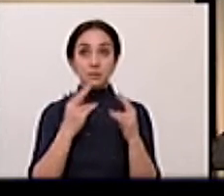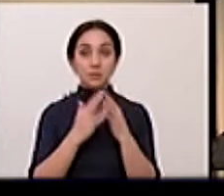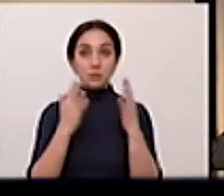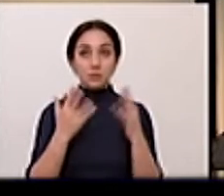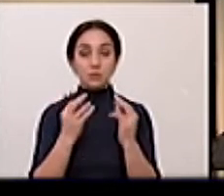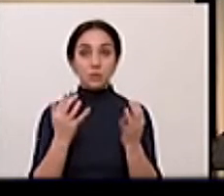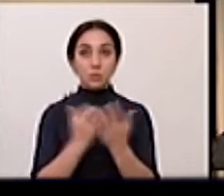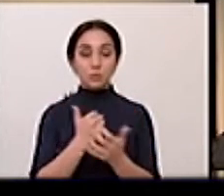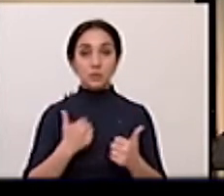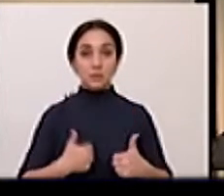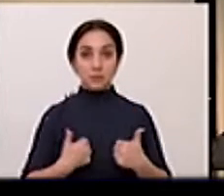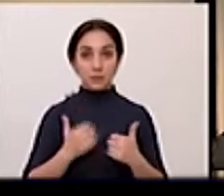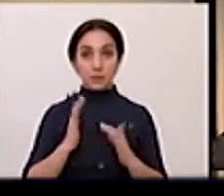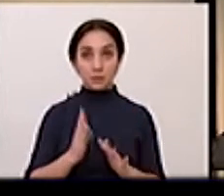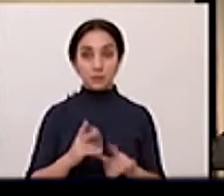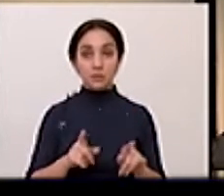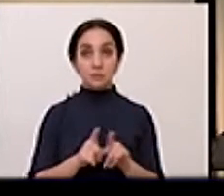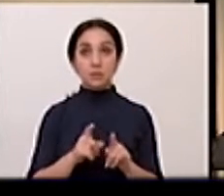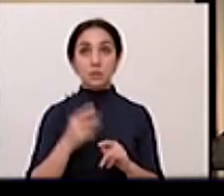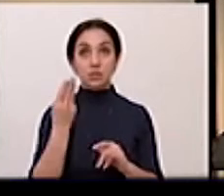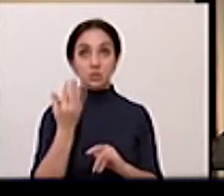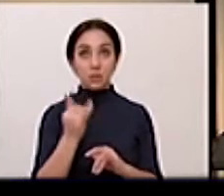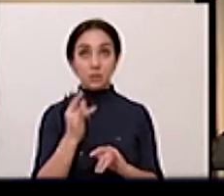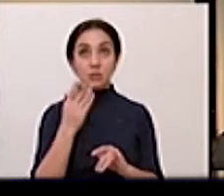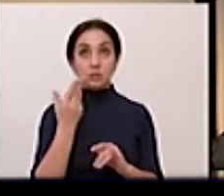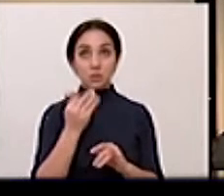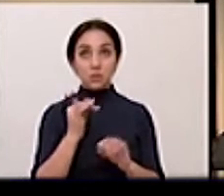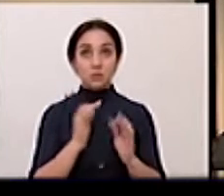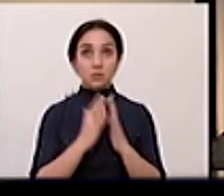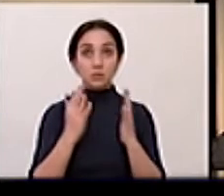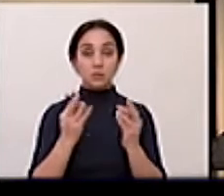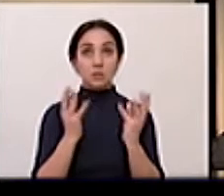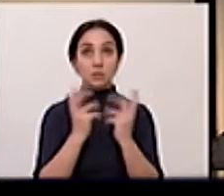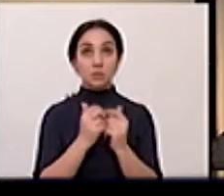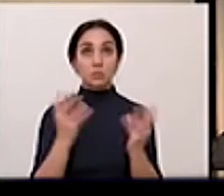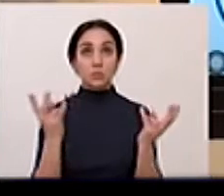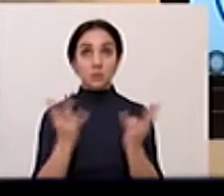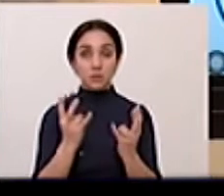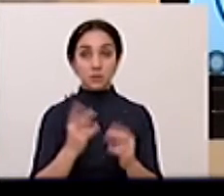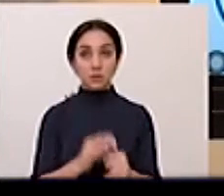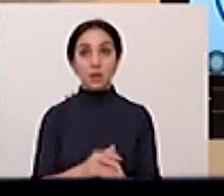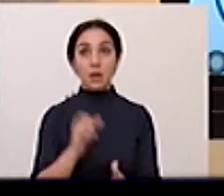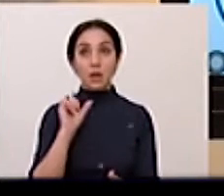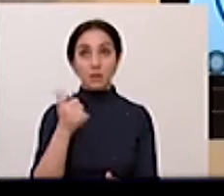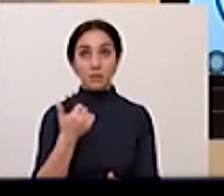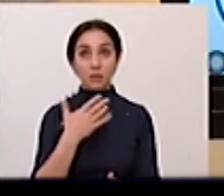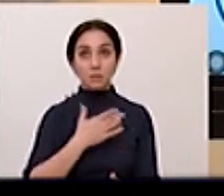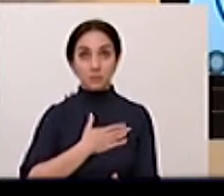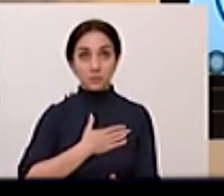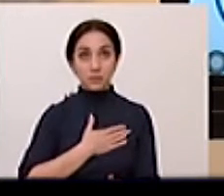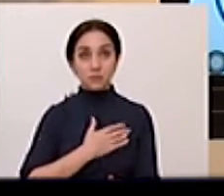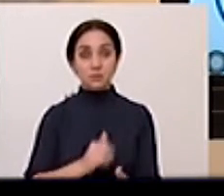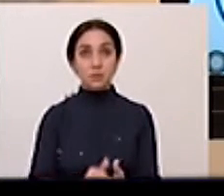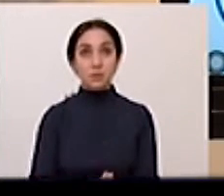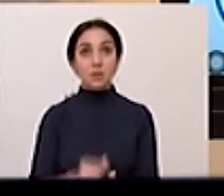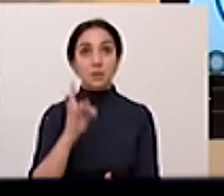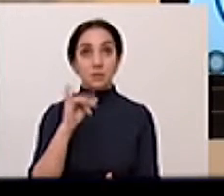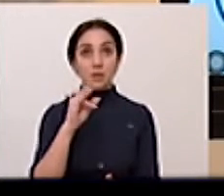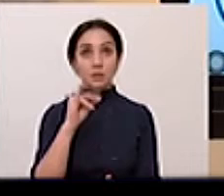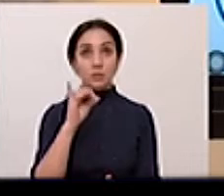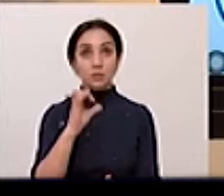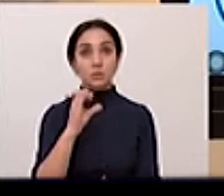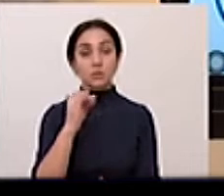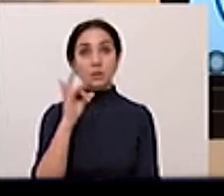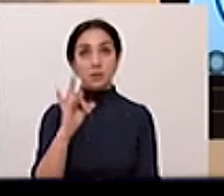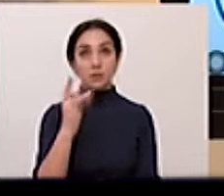topishga harakat qilaylik. Demak, shar. Sharning hajmini hisoblashimiz kerak. Avval biz radiusi